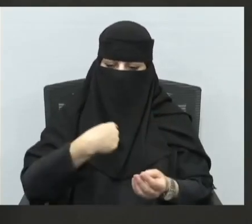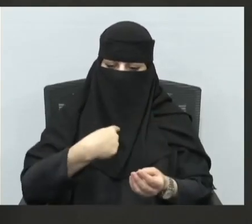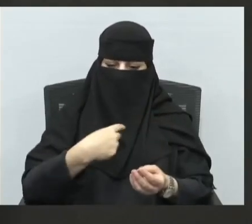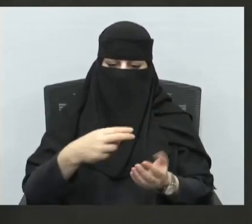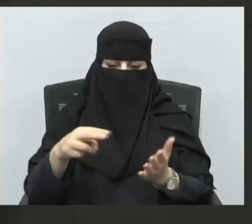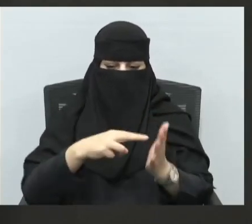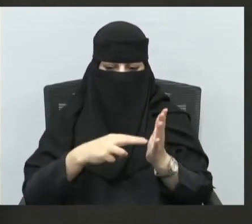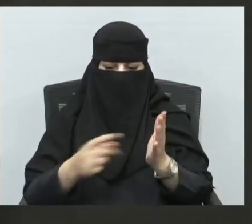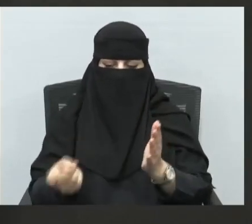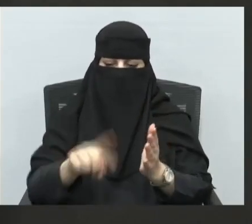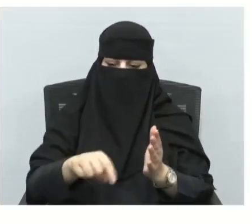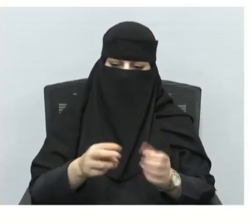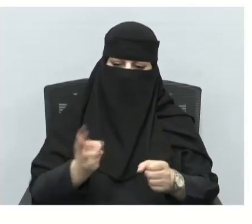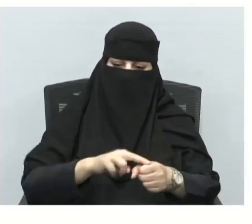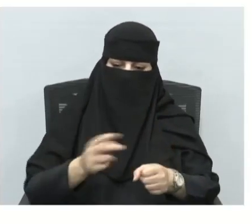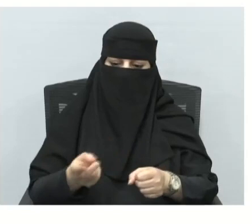انتم